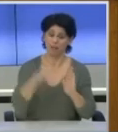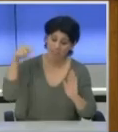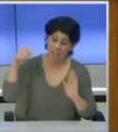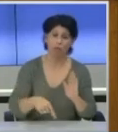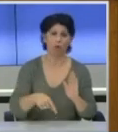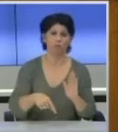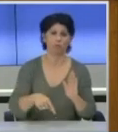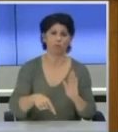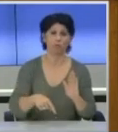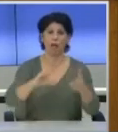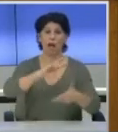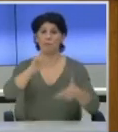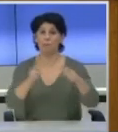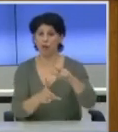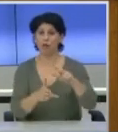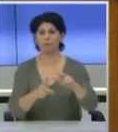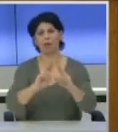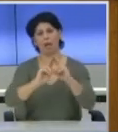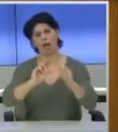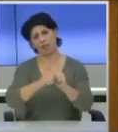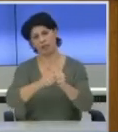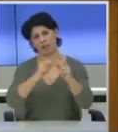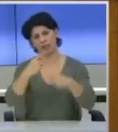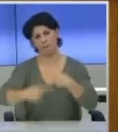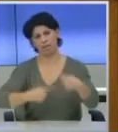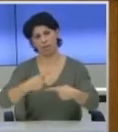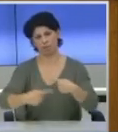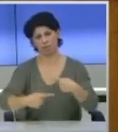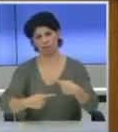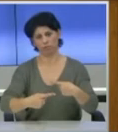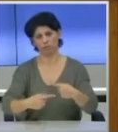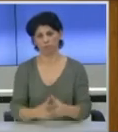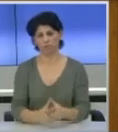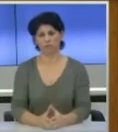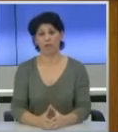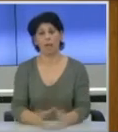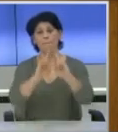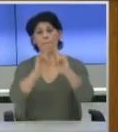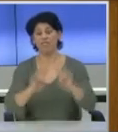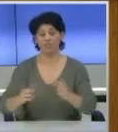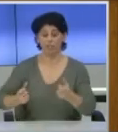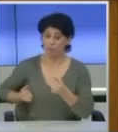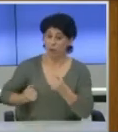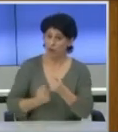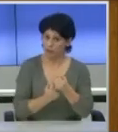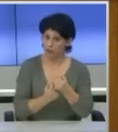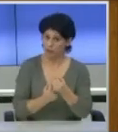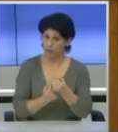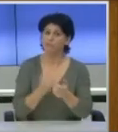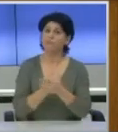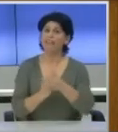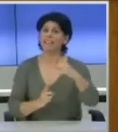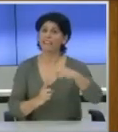και εδώ από την παγκόσμια αθλητική εμπειρία. Με διεθνή υποστήριξη, λοιπόν,